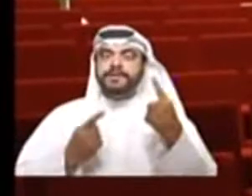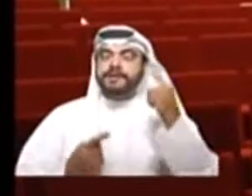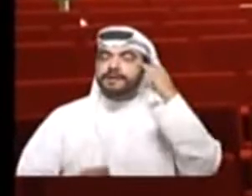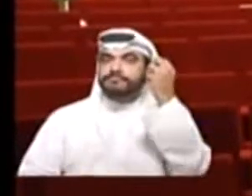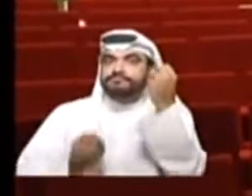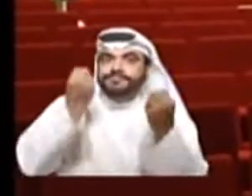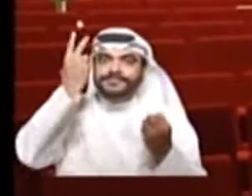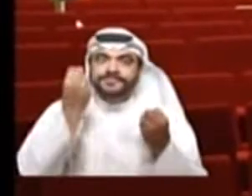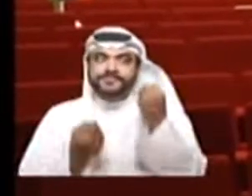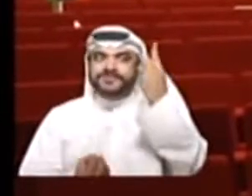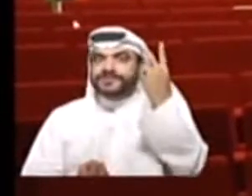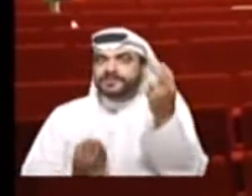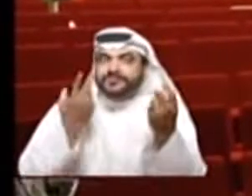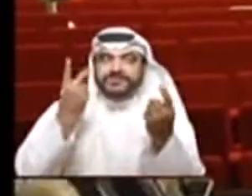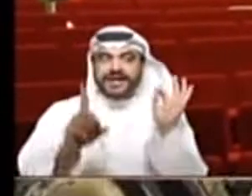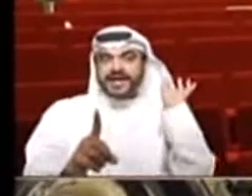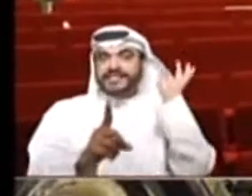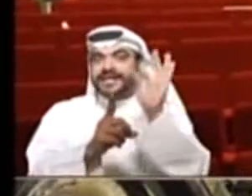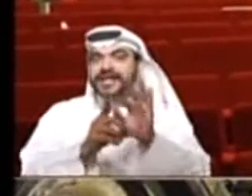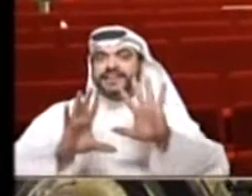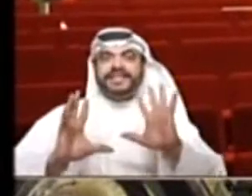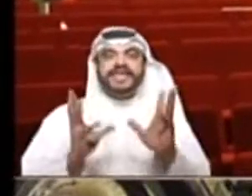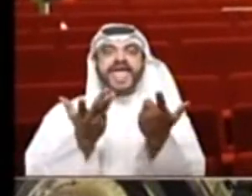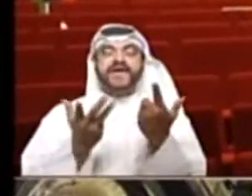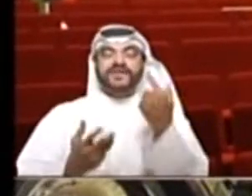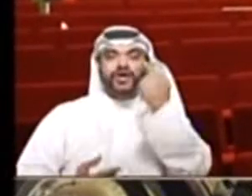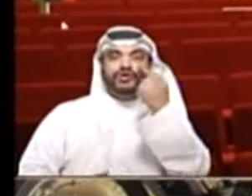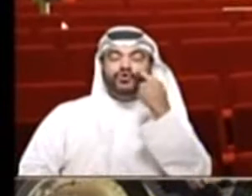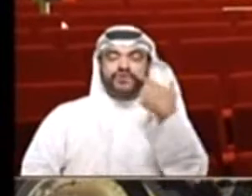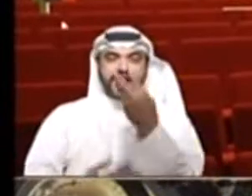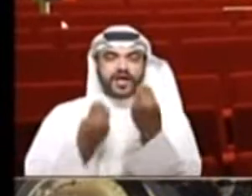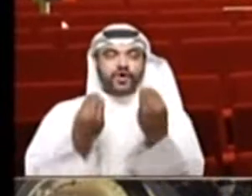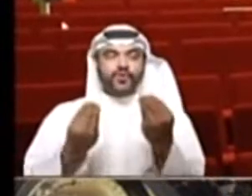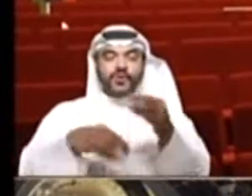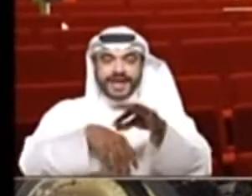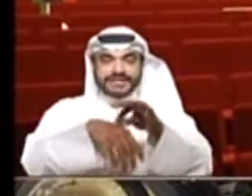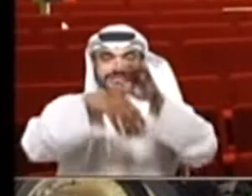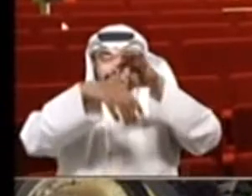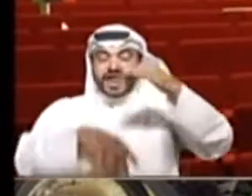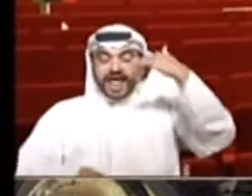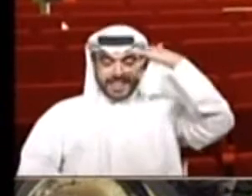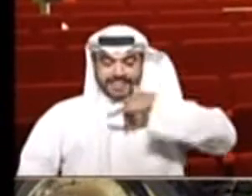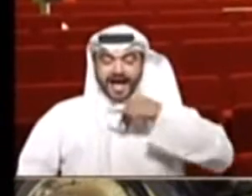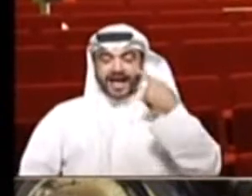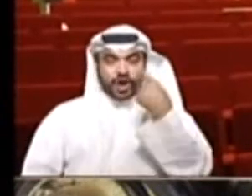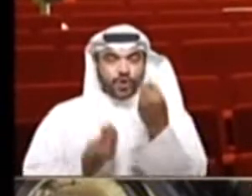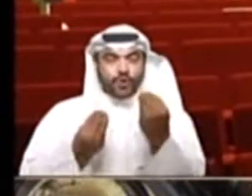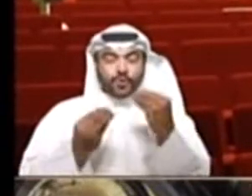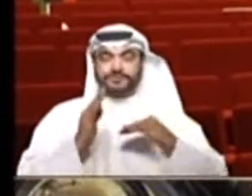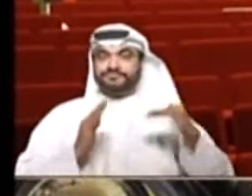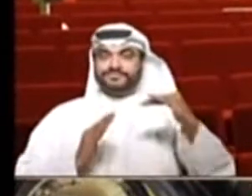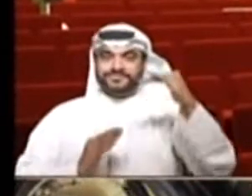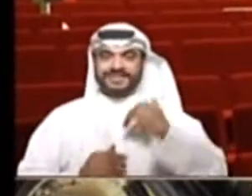نبرزها. التركيز على الأشياء الجميلة يخلي كل إنسان في شيء جميل يكبره.